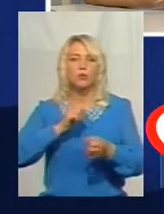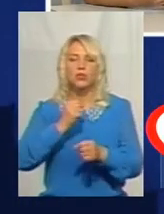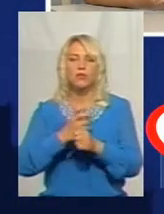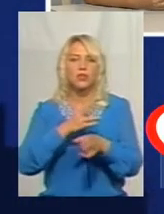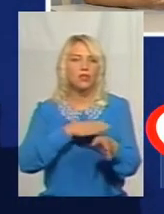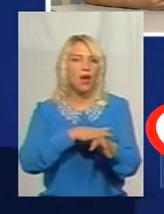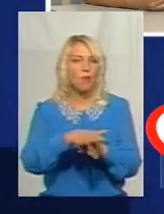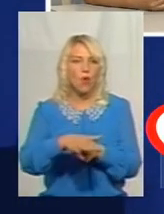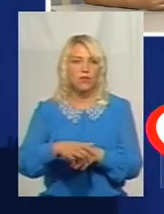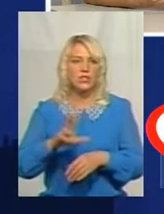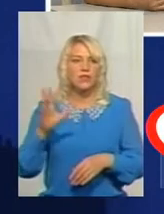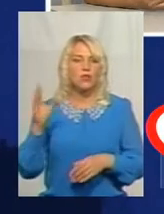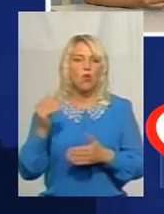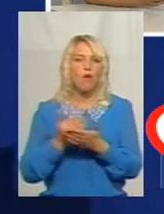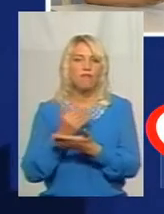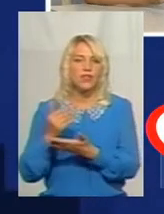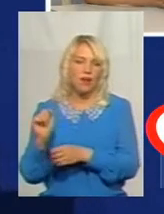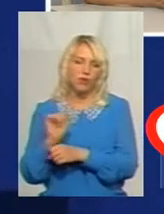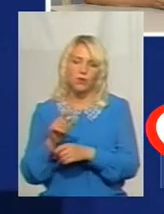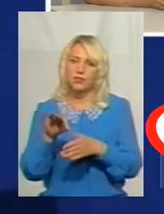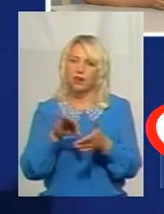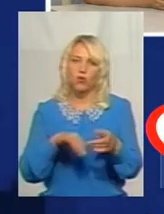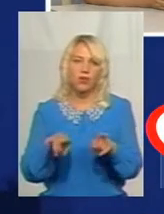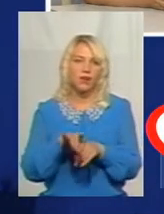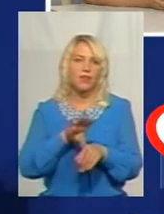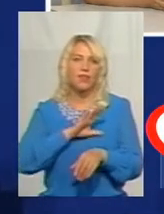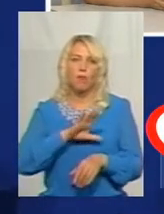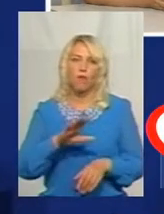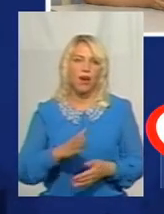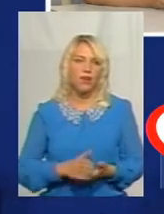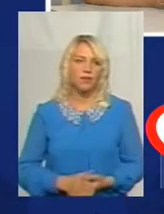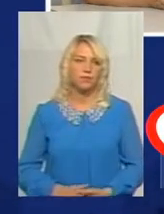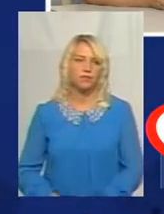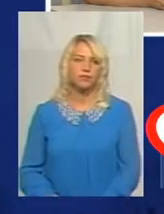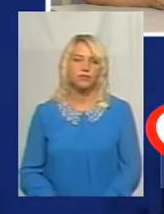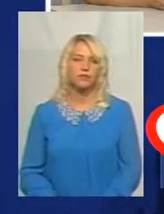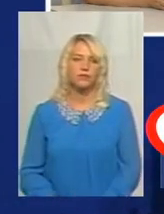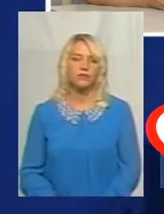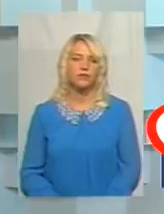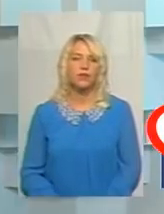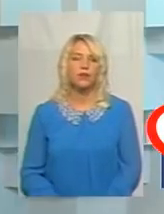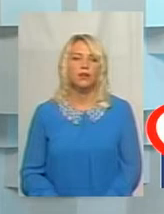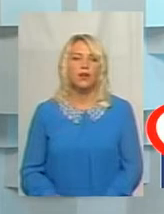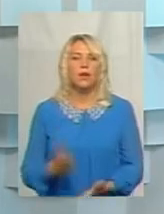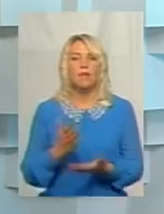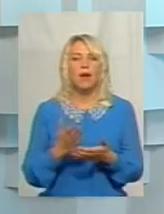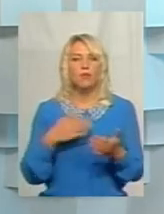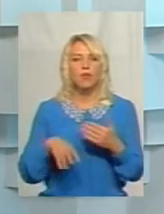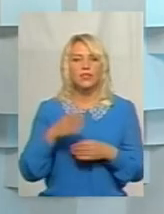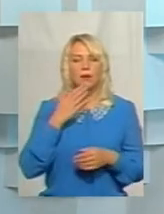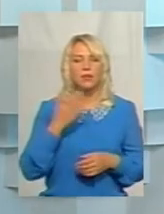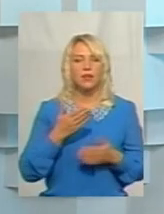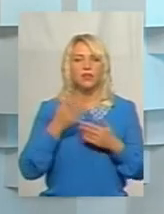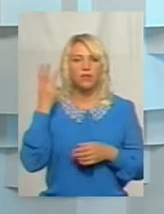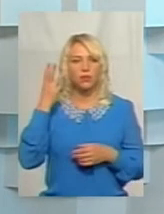повністю всіх нових автомобілях, ну, а зразу це не буває. Дякую за відповідь. І маємо відео запитання від